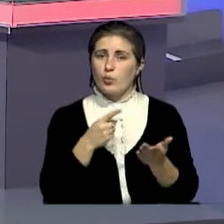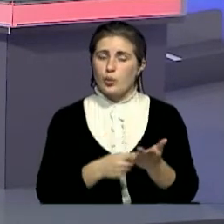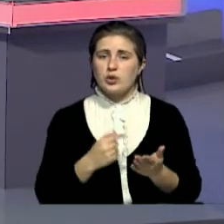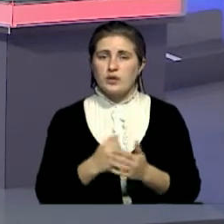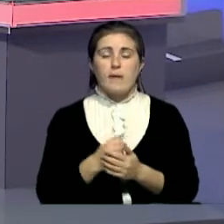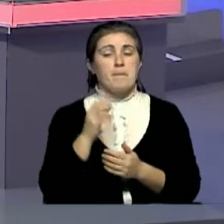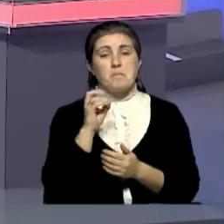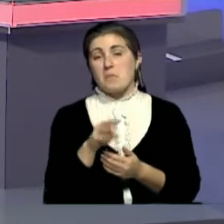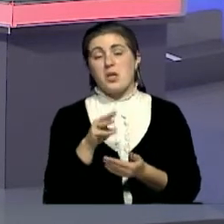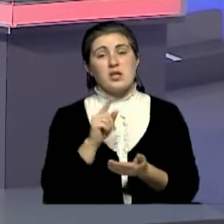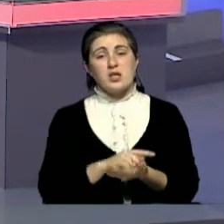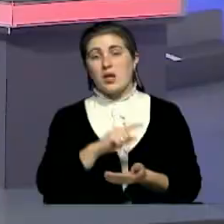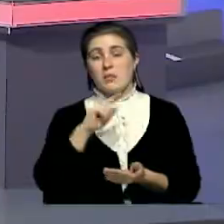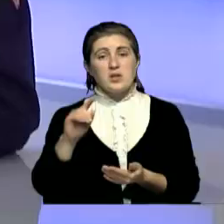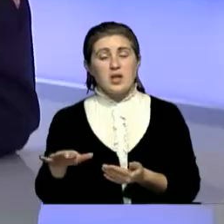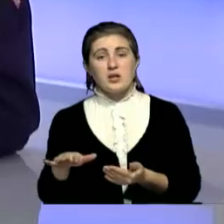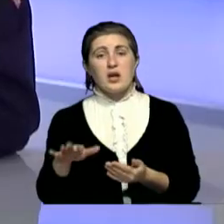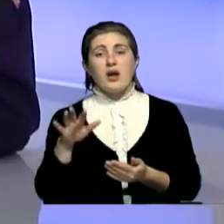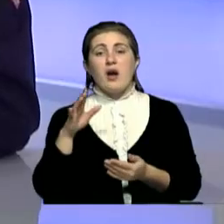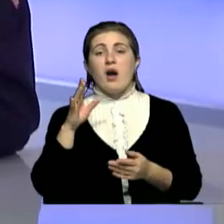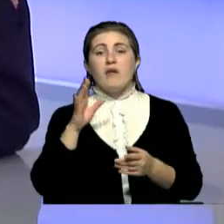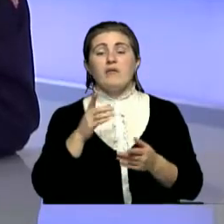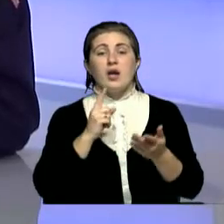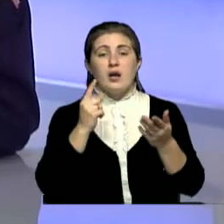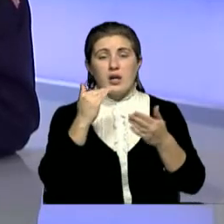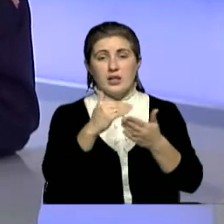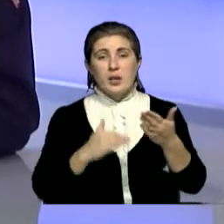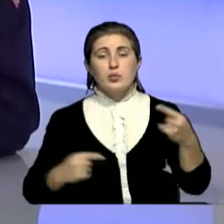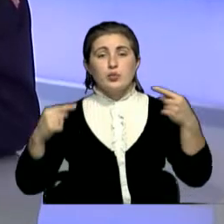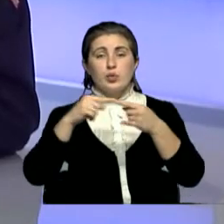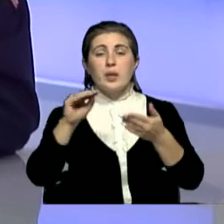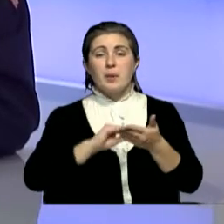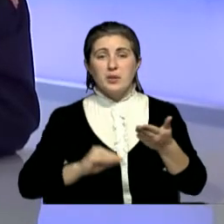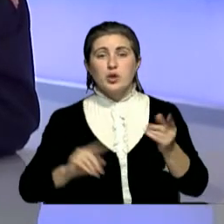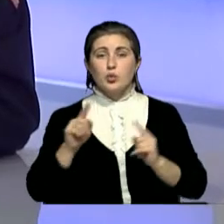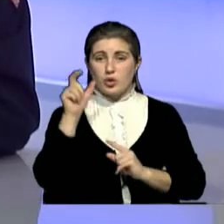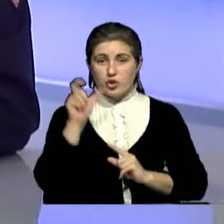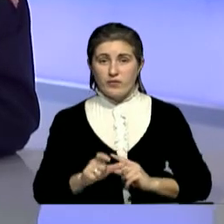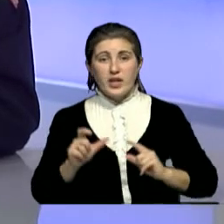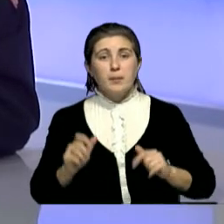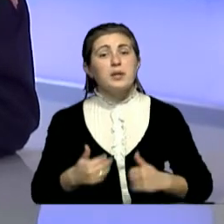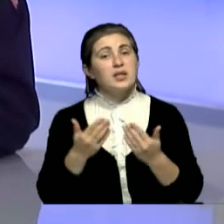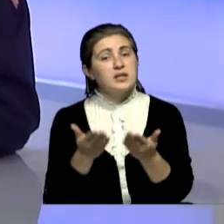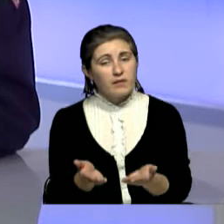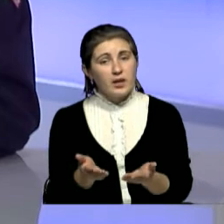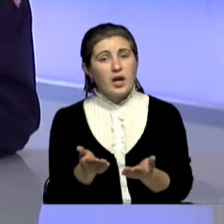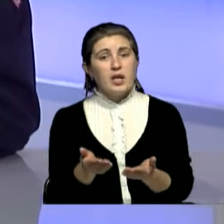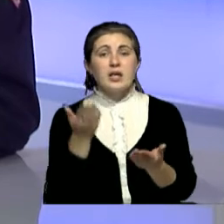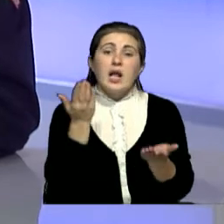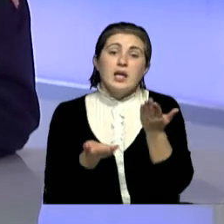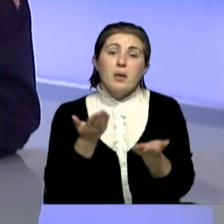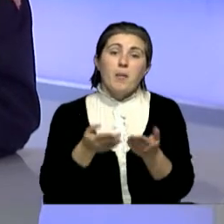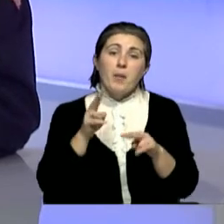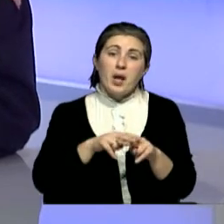не обязательно. В регламенте четко прописано, что человек предоставляет либо